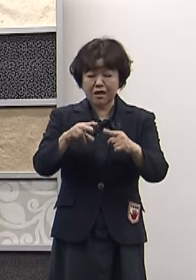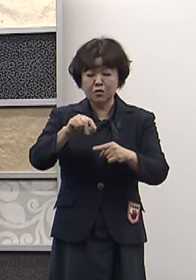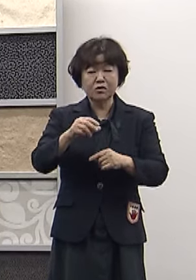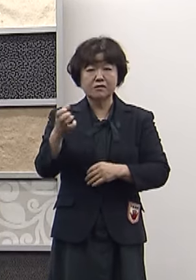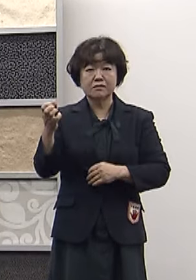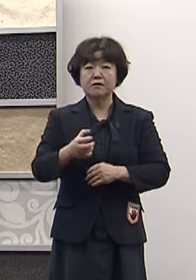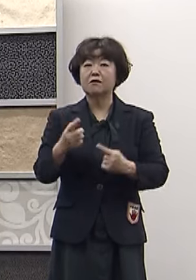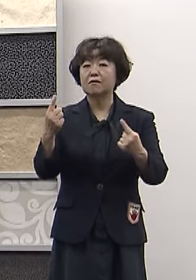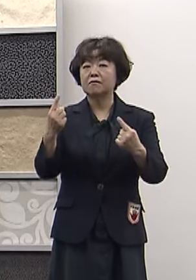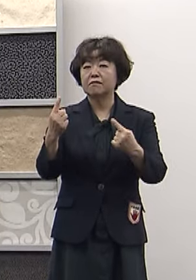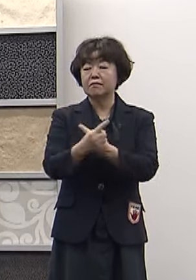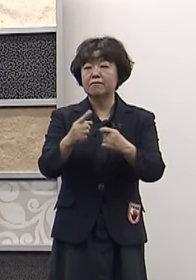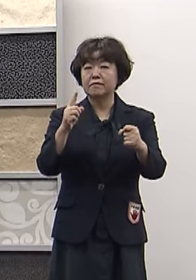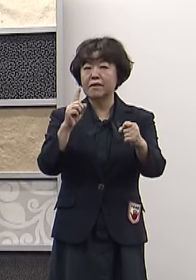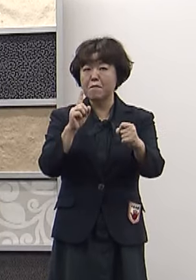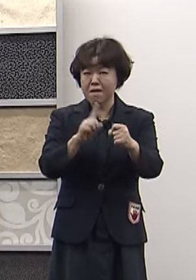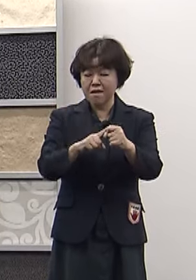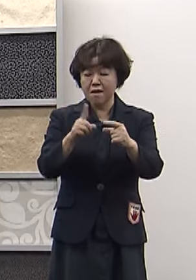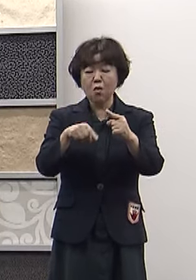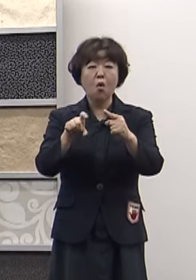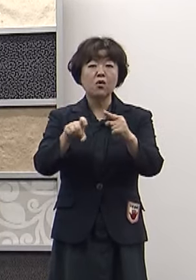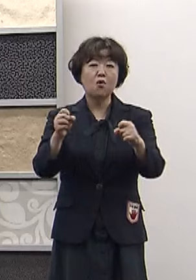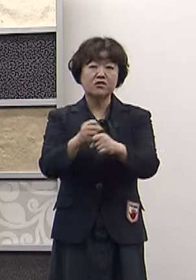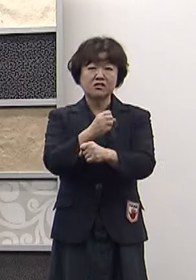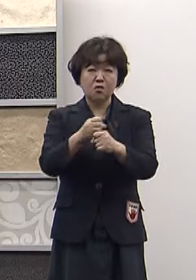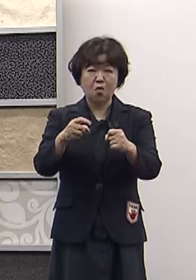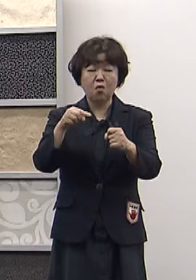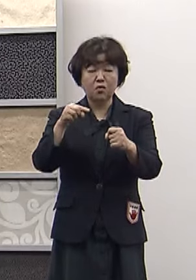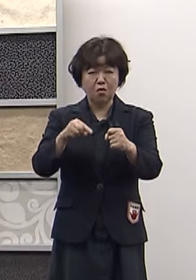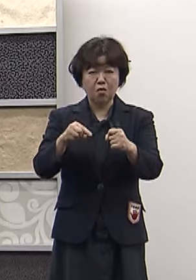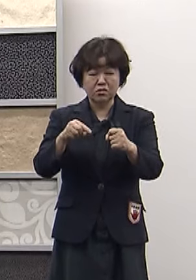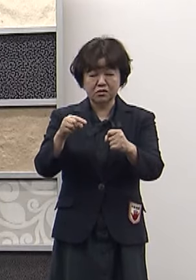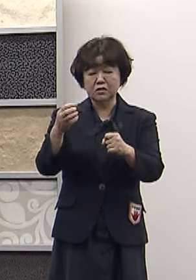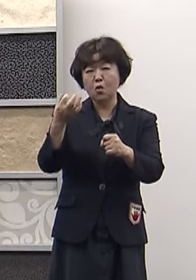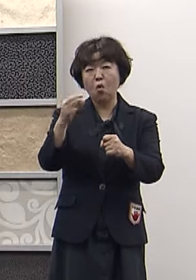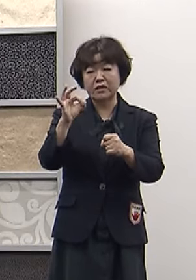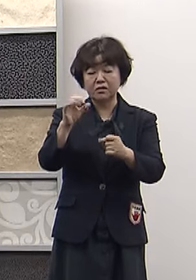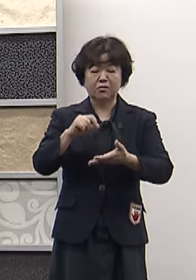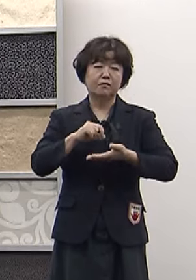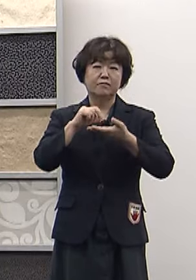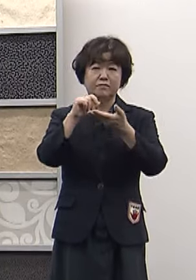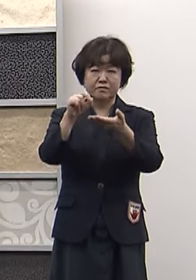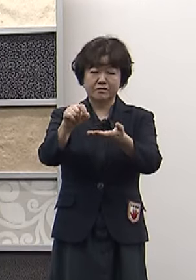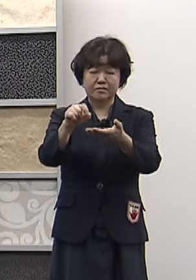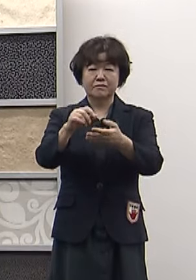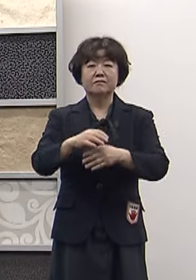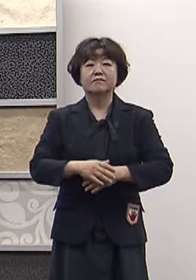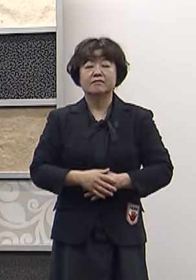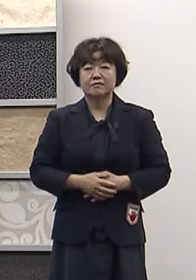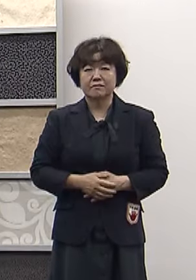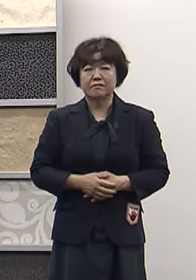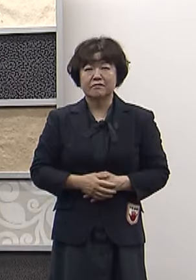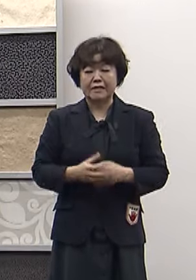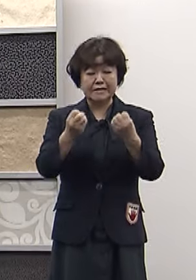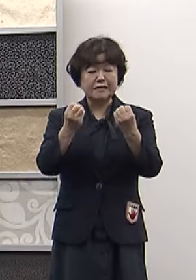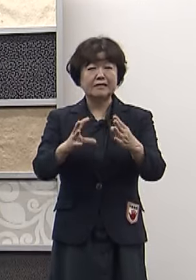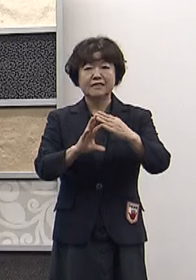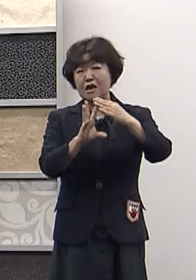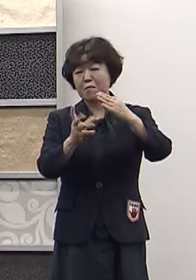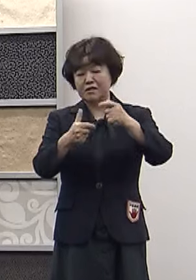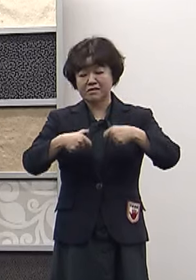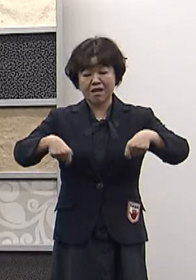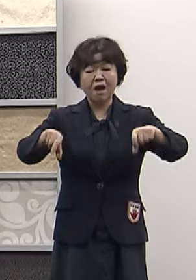業につきまして、国の内需増に伴う事業費を計上いたします。また新山梨環状道